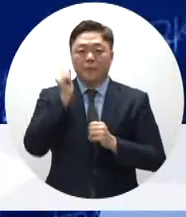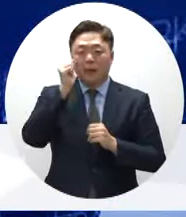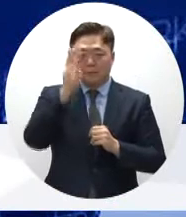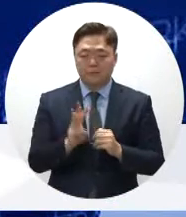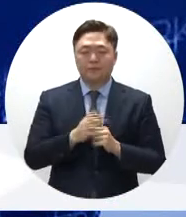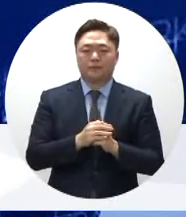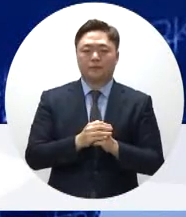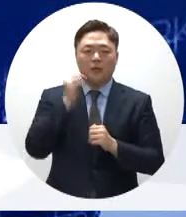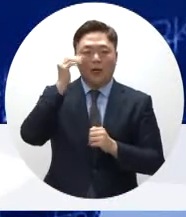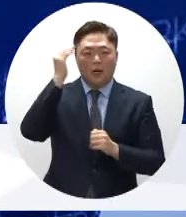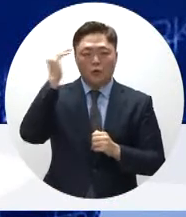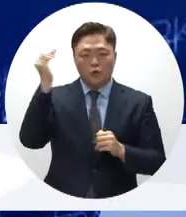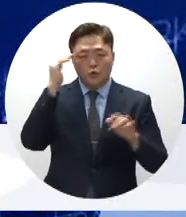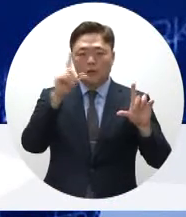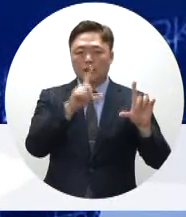합천군과